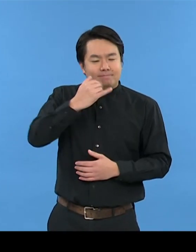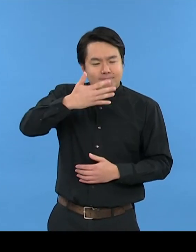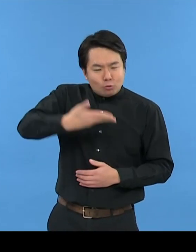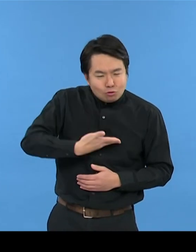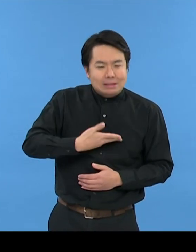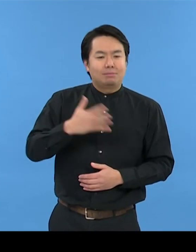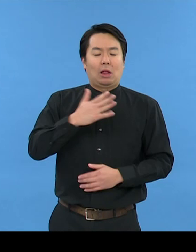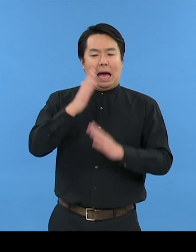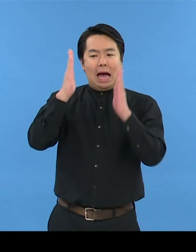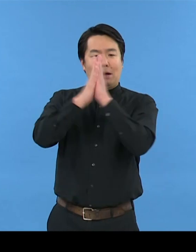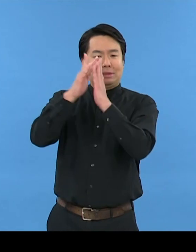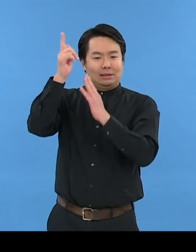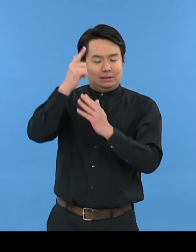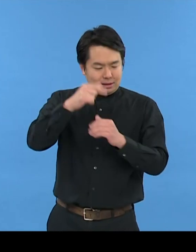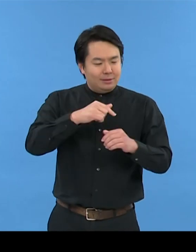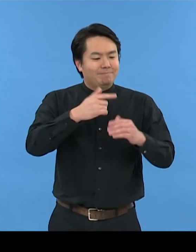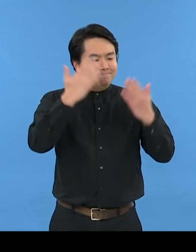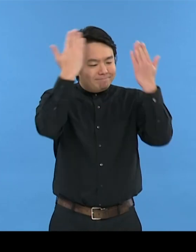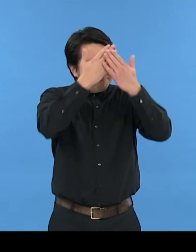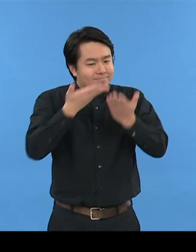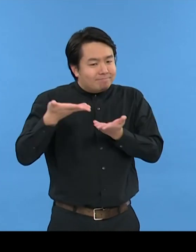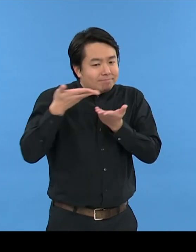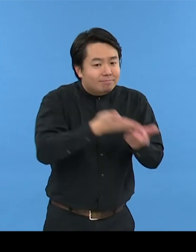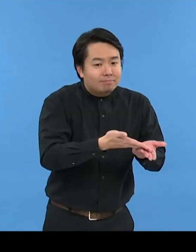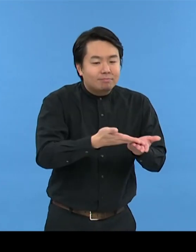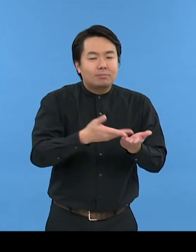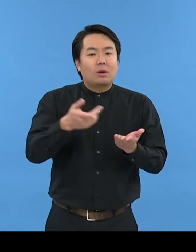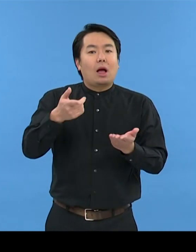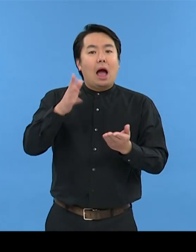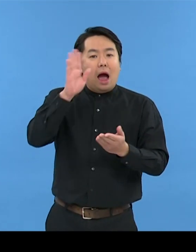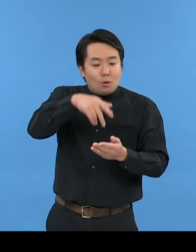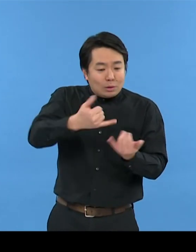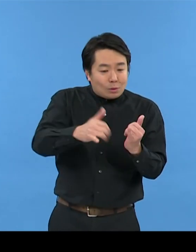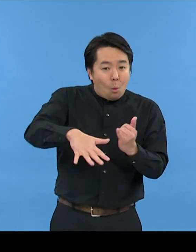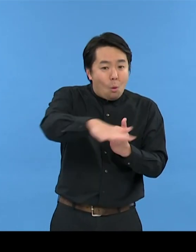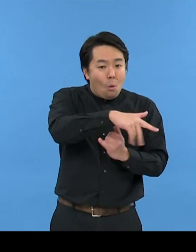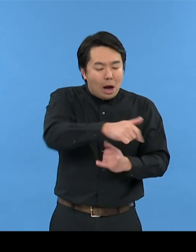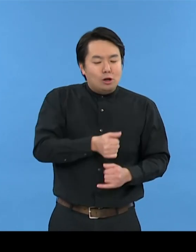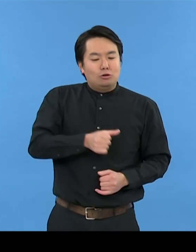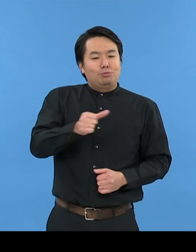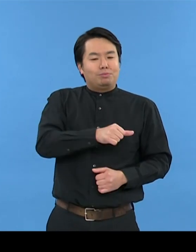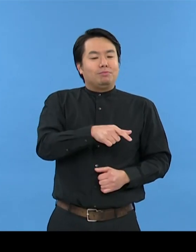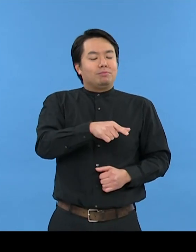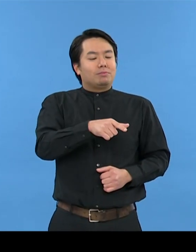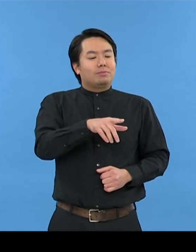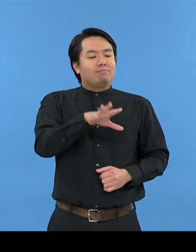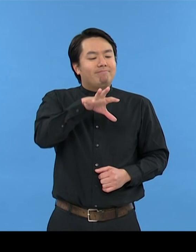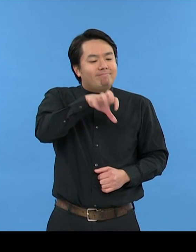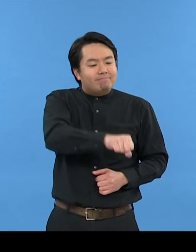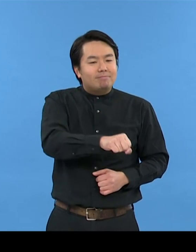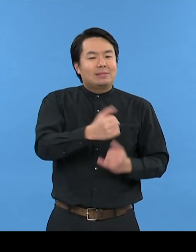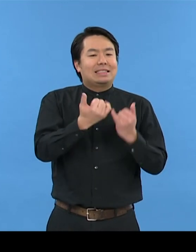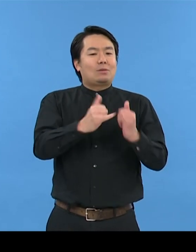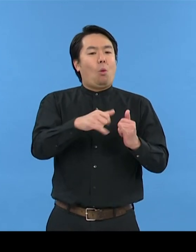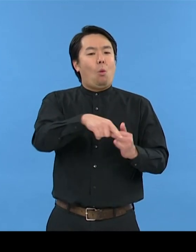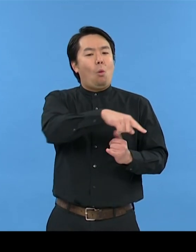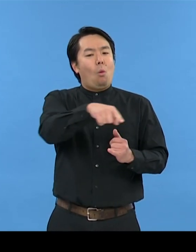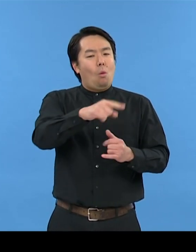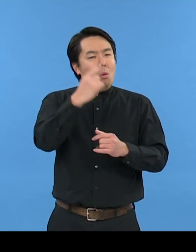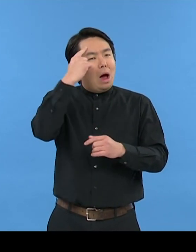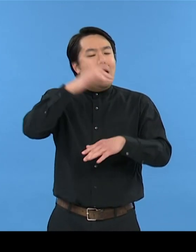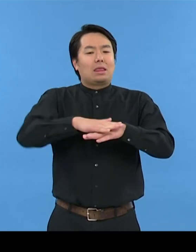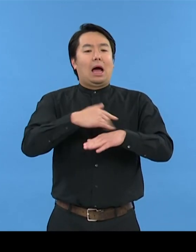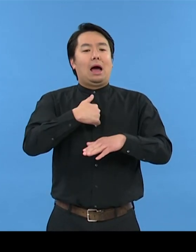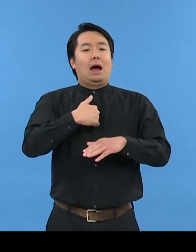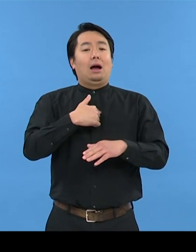に赦しや神が恵働かせるというそこを掴んでいくようなそんなことがあると思うんですけどもそれと犯罪